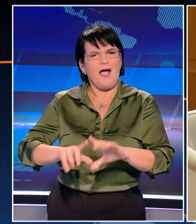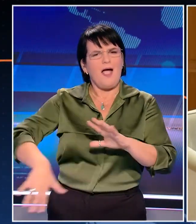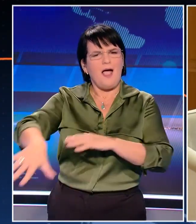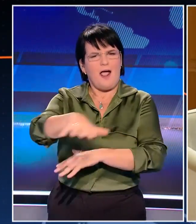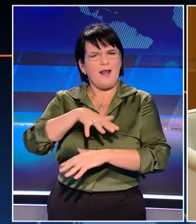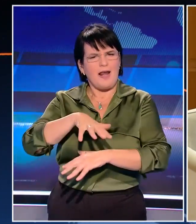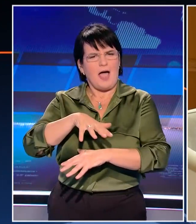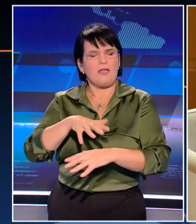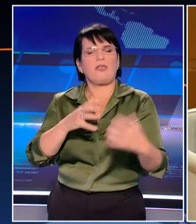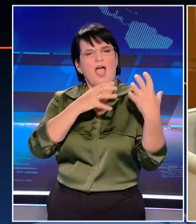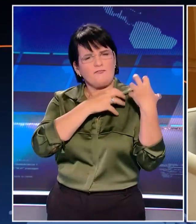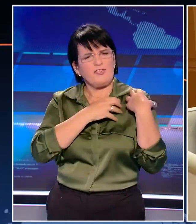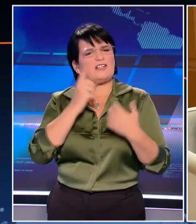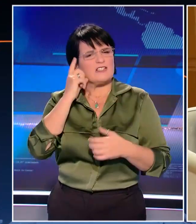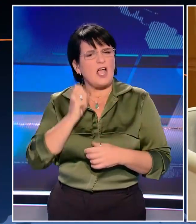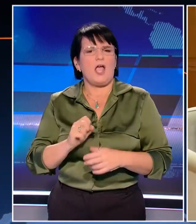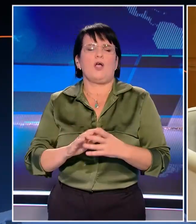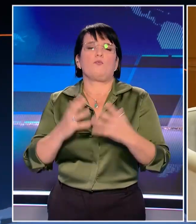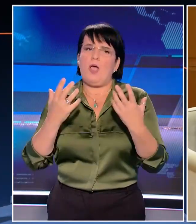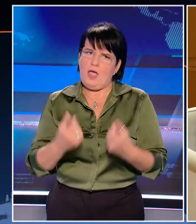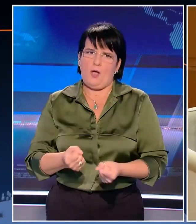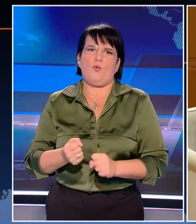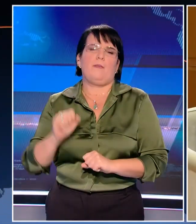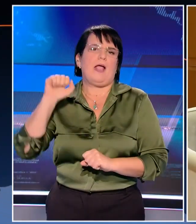Και στην Ελλάδα, όπως ξέρετε,